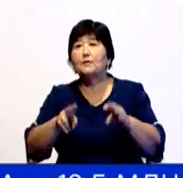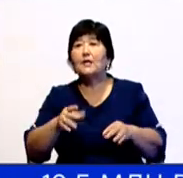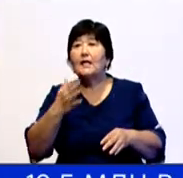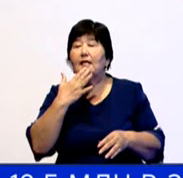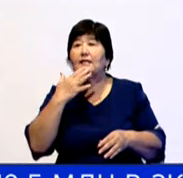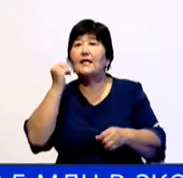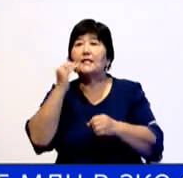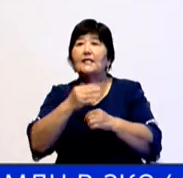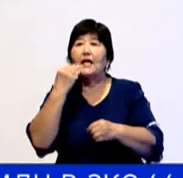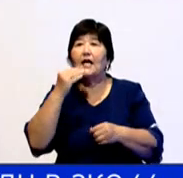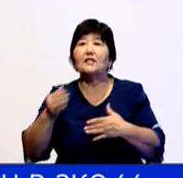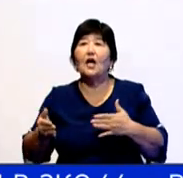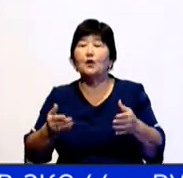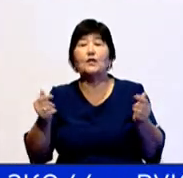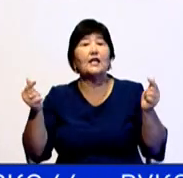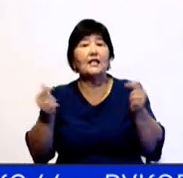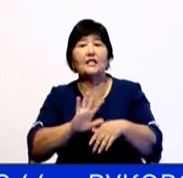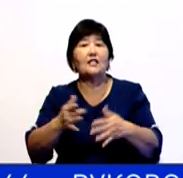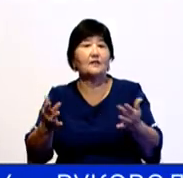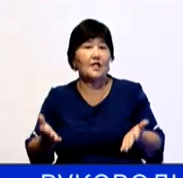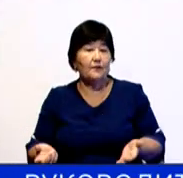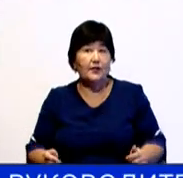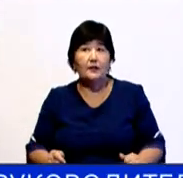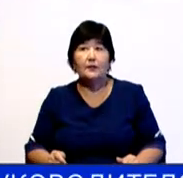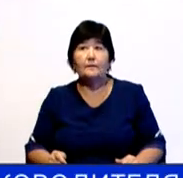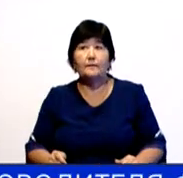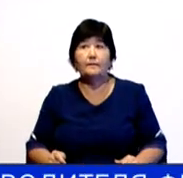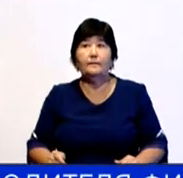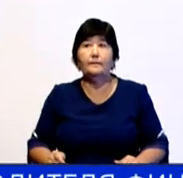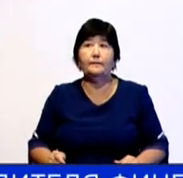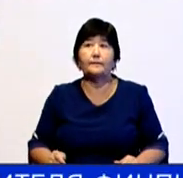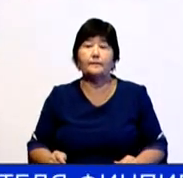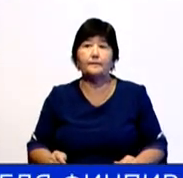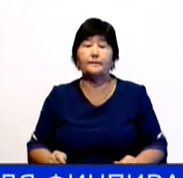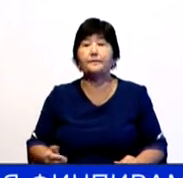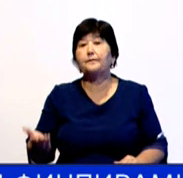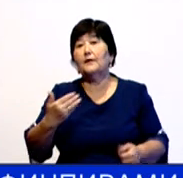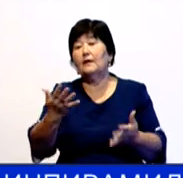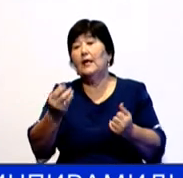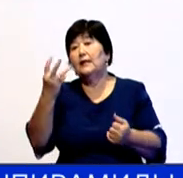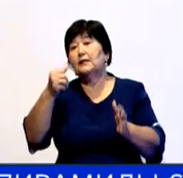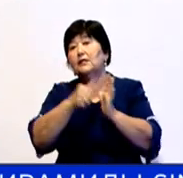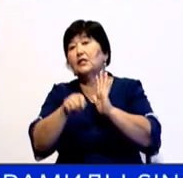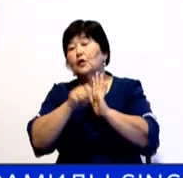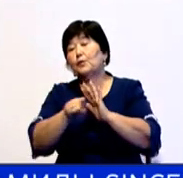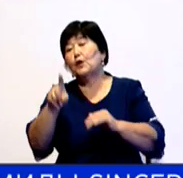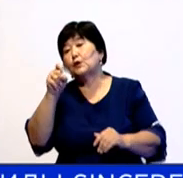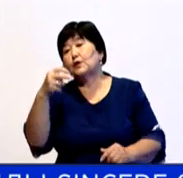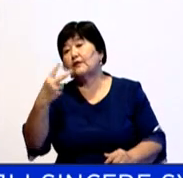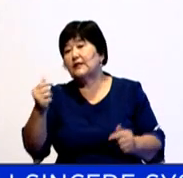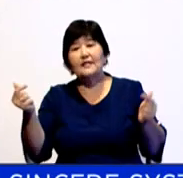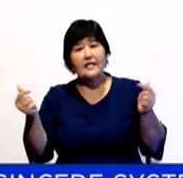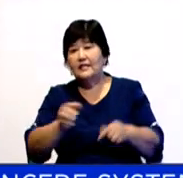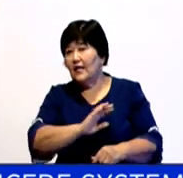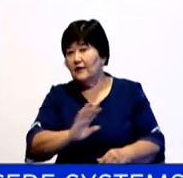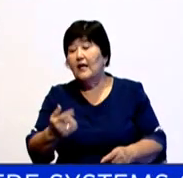национального центра качества дорог не соответствует требованиям кадр мы взяли 360 проб из них 122 не